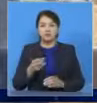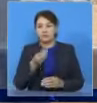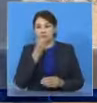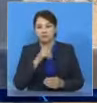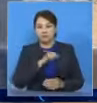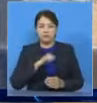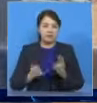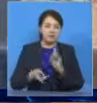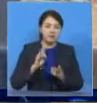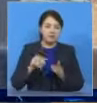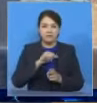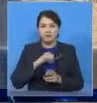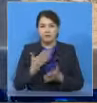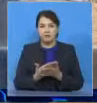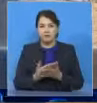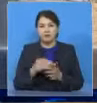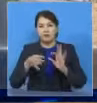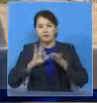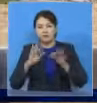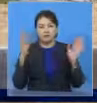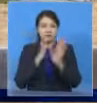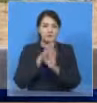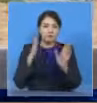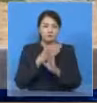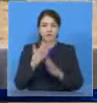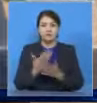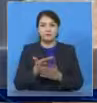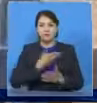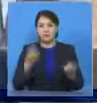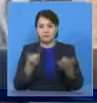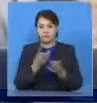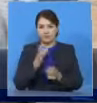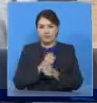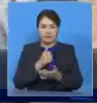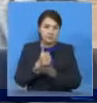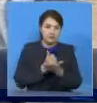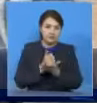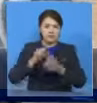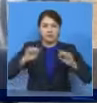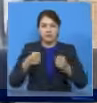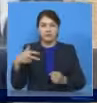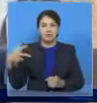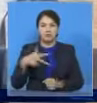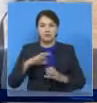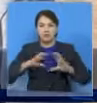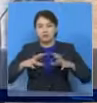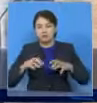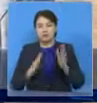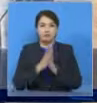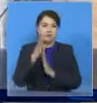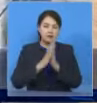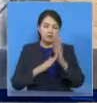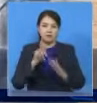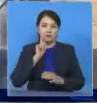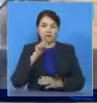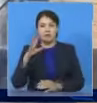стараемся заготавливать сами, однако влияют сложные климатические условия. Нам необходимо сделать запас на зиму в 3000 рулонов сена. Пока